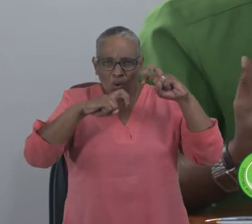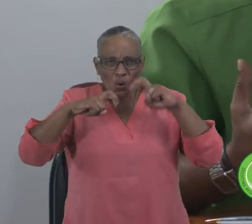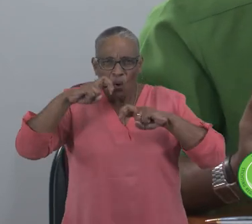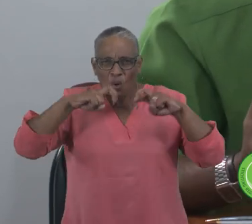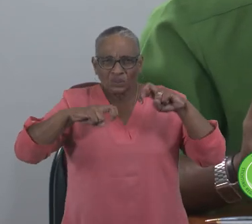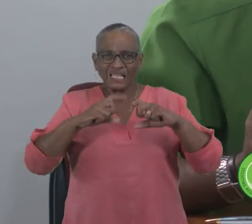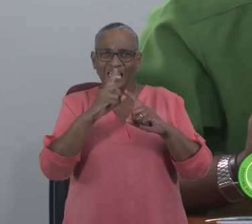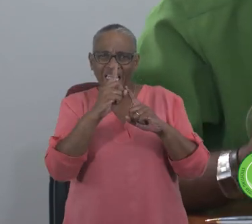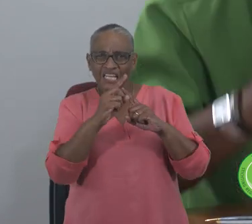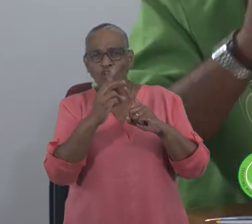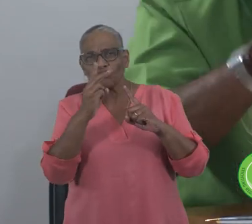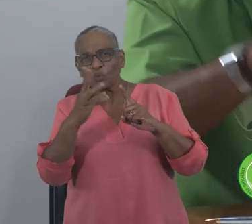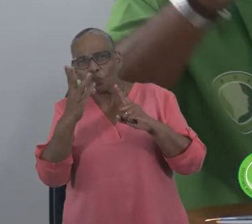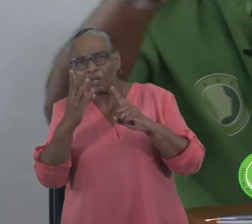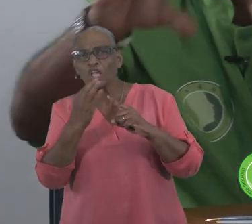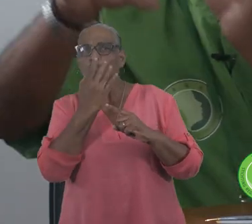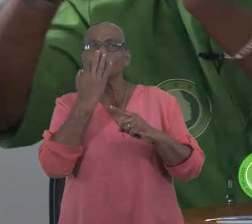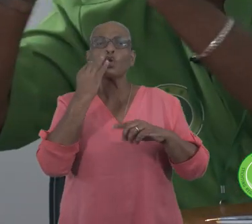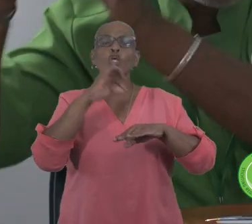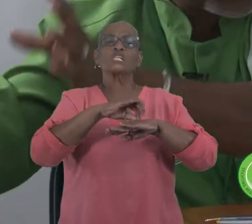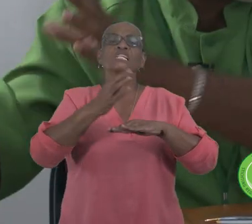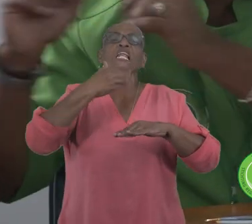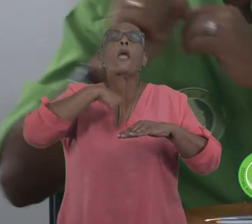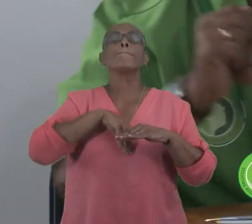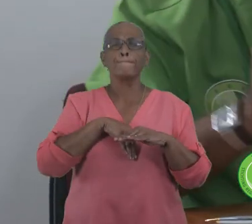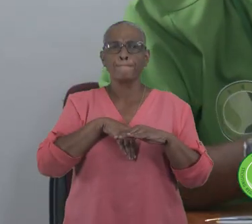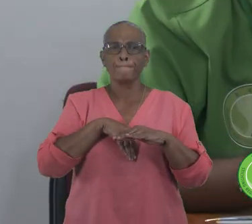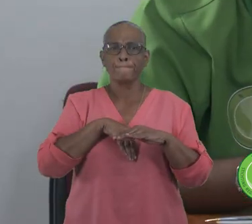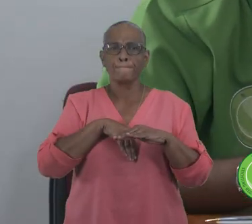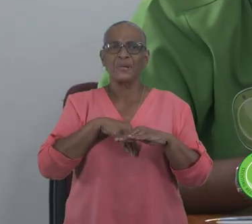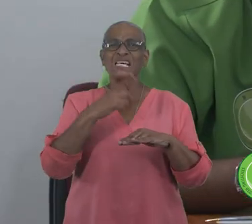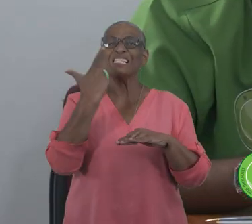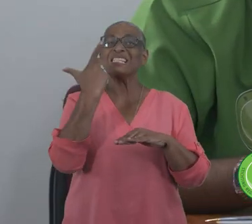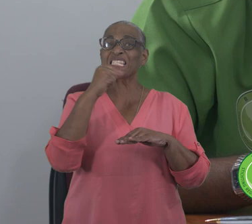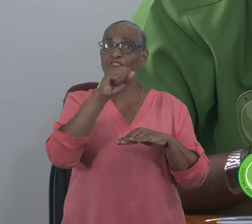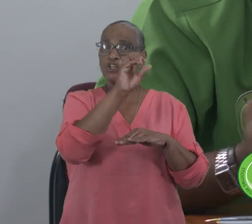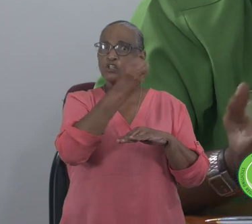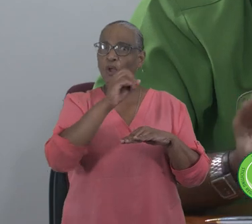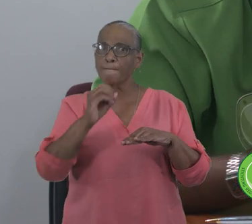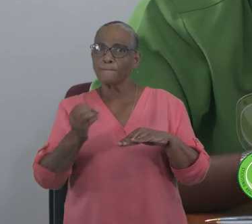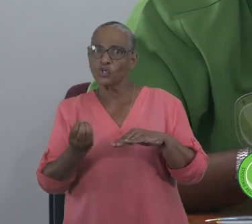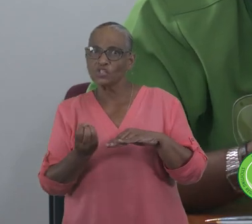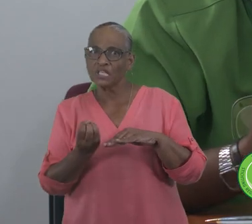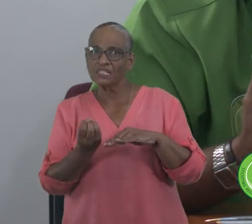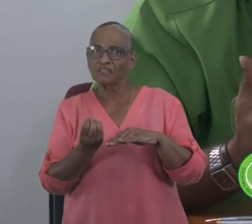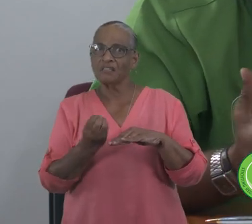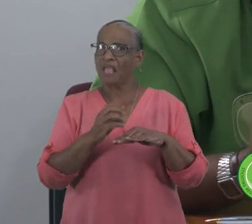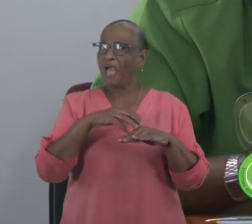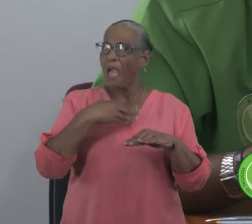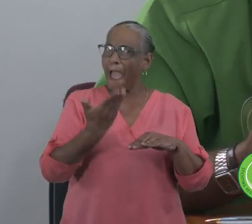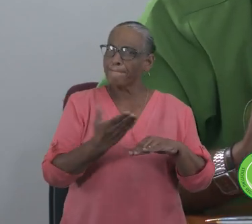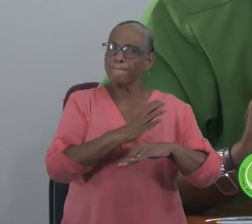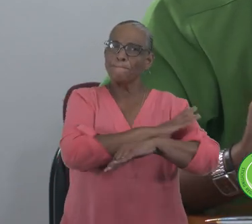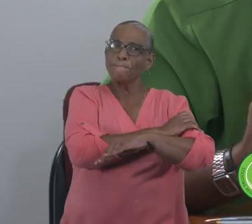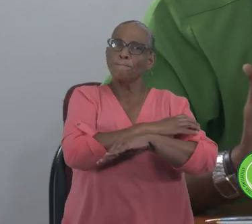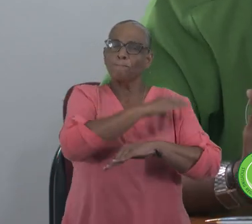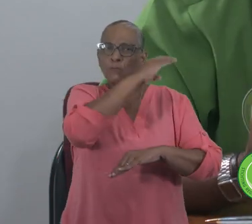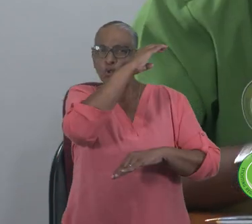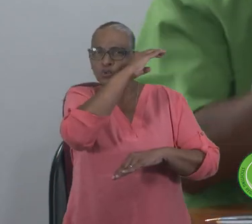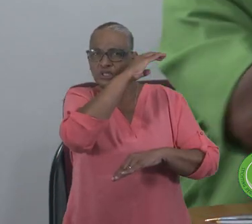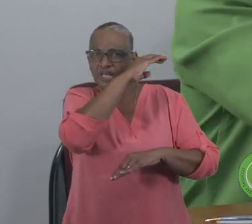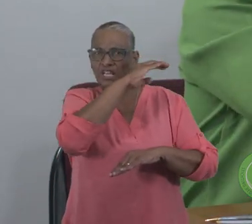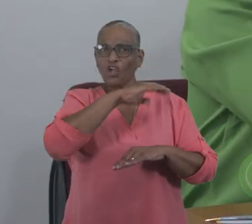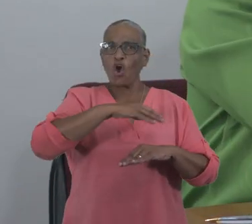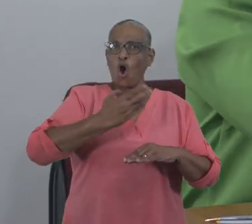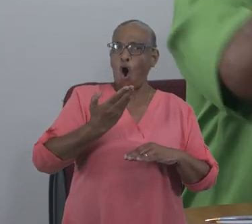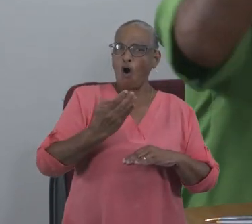die ze onderzoeken bij een of andere vorm van suikerziekte. Ongeveer 70% bijna bij een vorm van